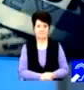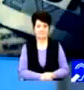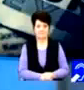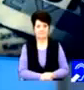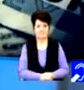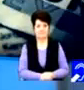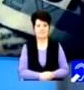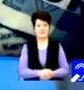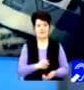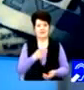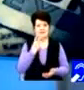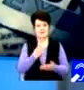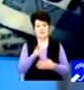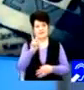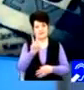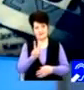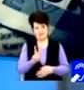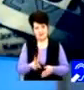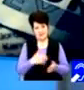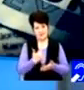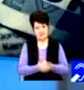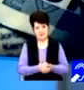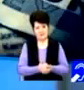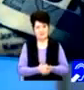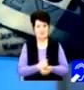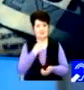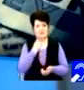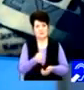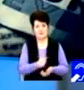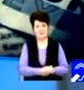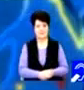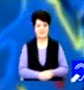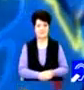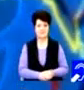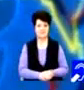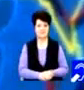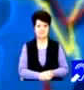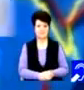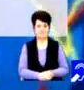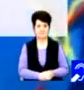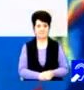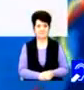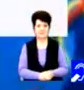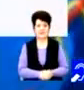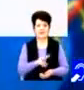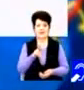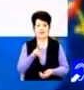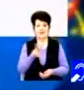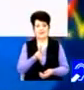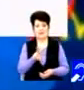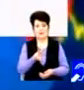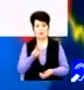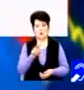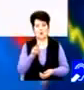ATP să urmărim în continuare principalele cotații valutare pentru mâine leul Moldovenesc își